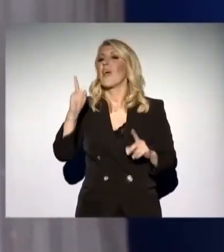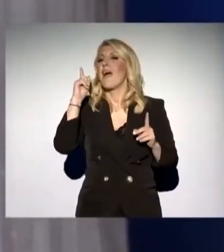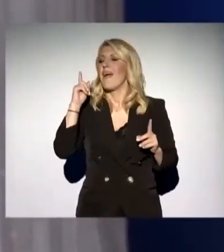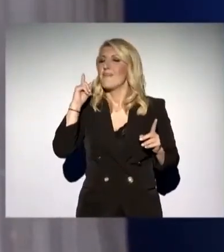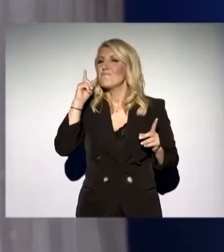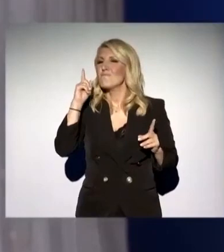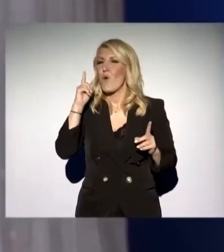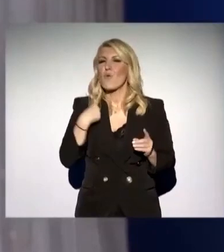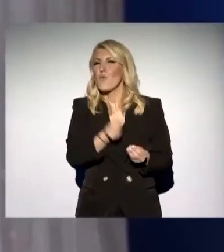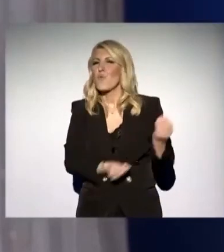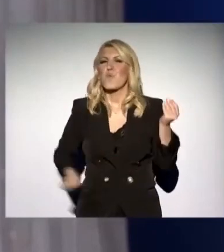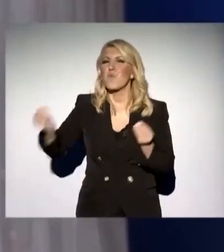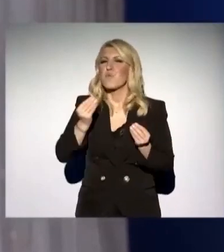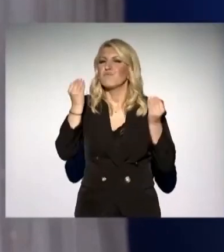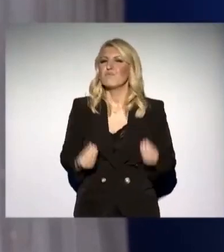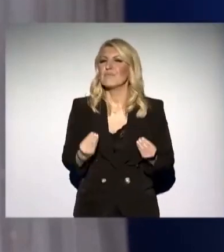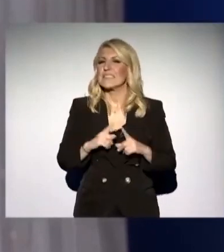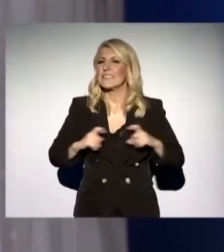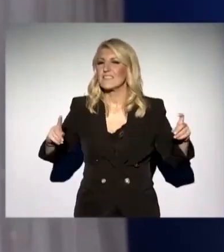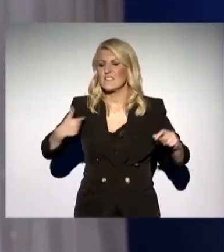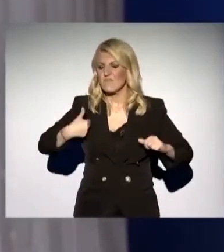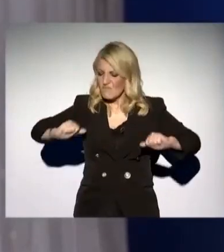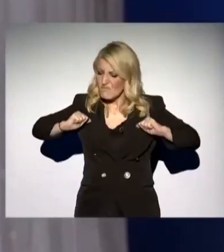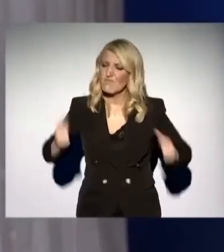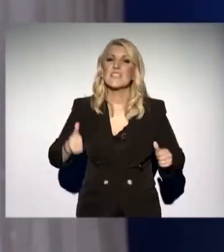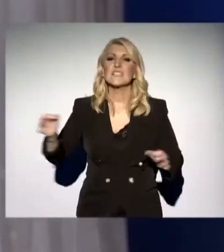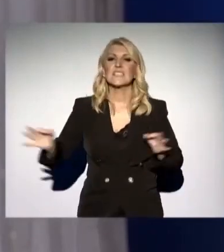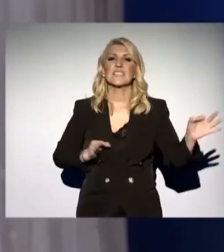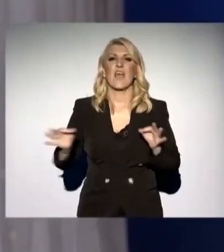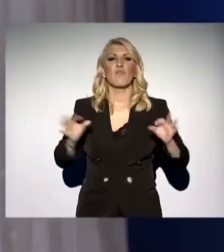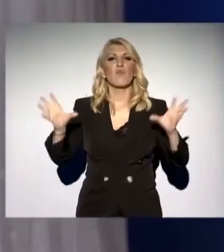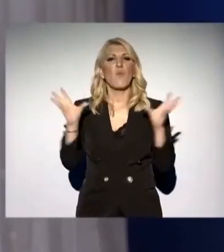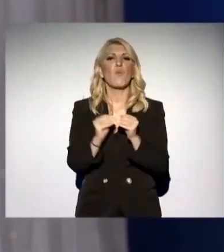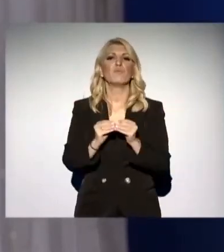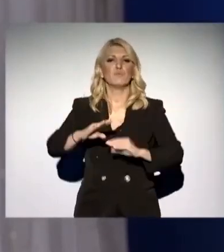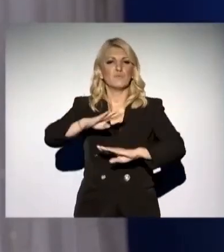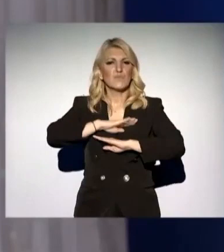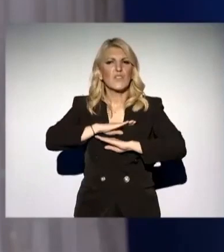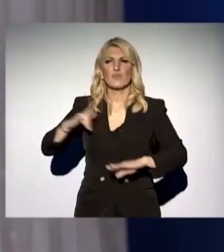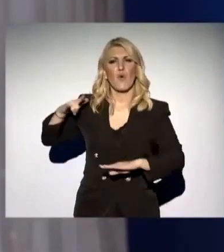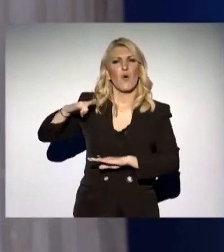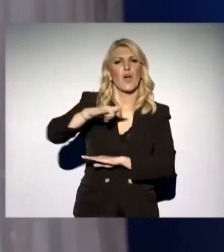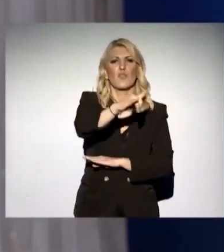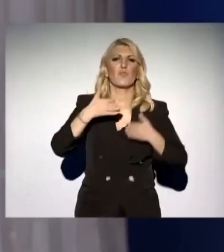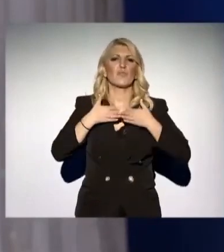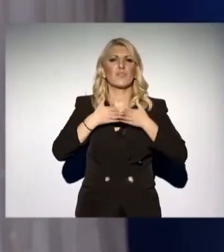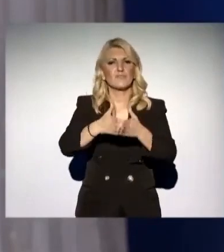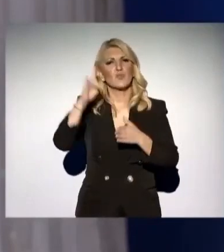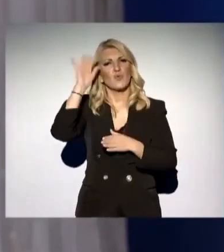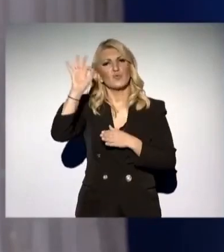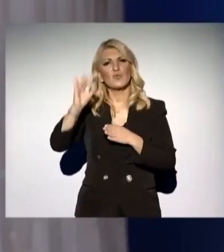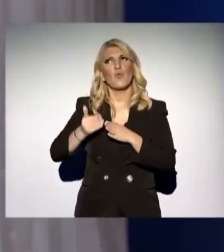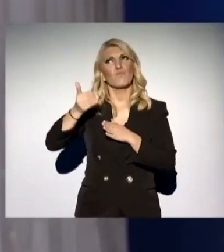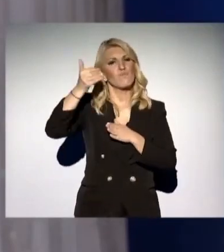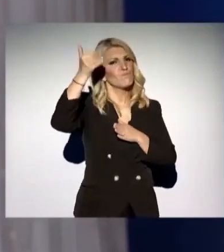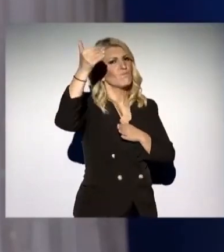σχέδιο. Με ένα τολμηρό σχέδιο για τις ένορμες δυνάμεις του 2030.